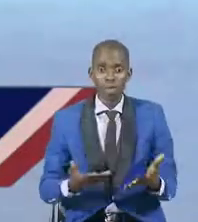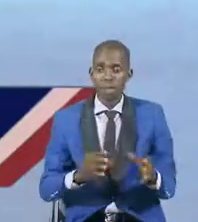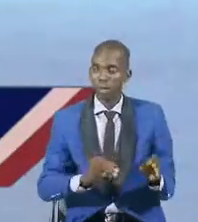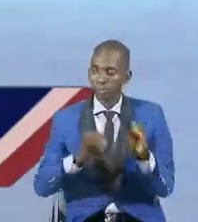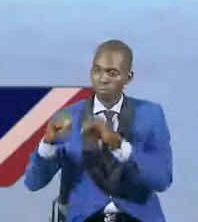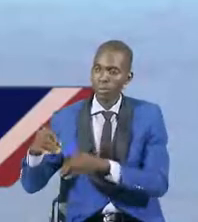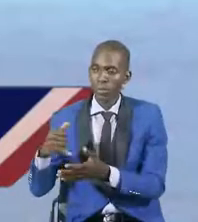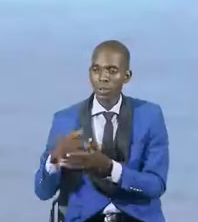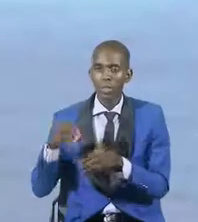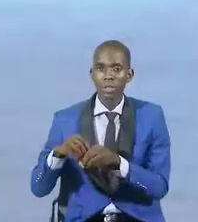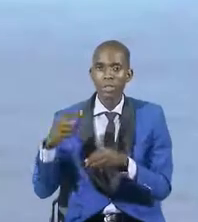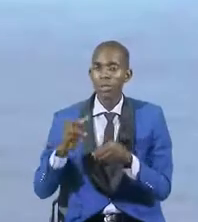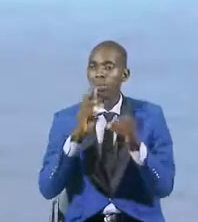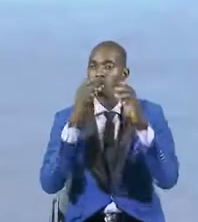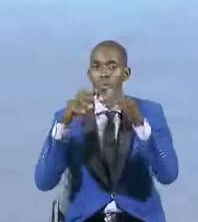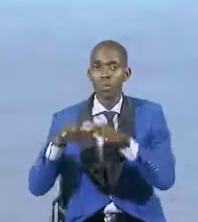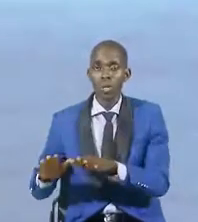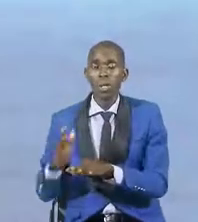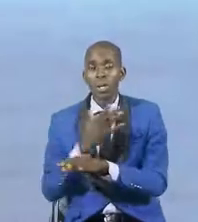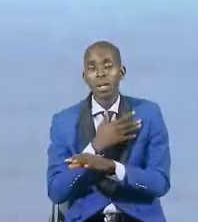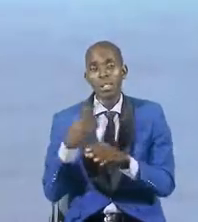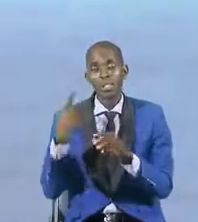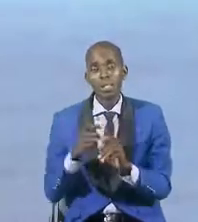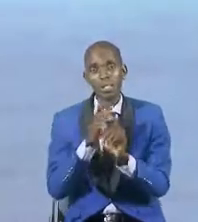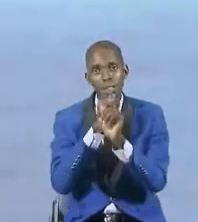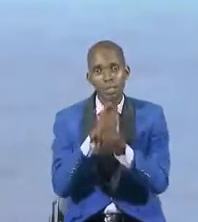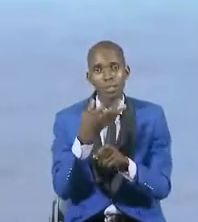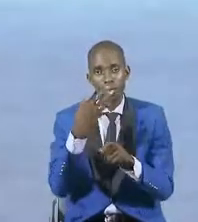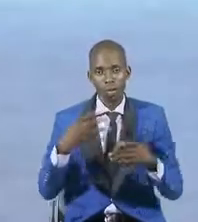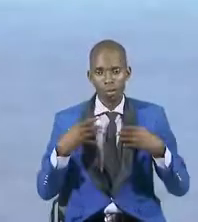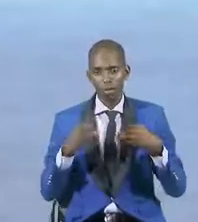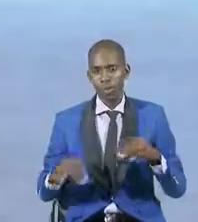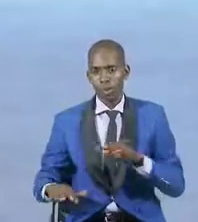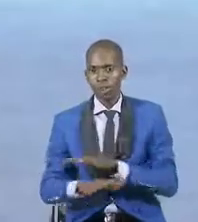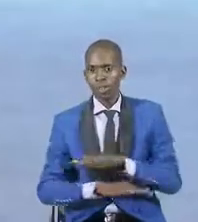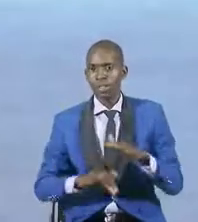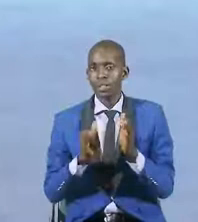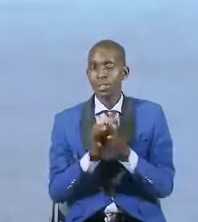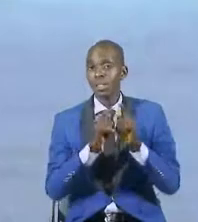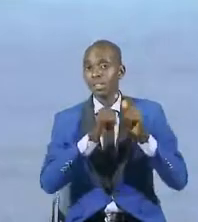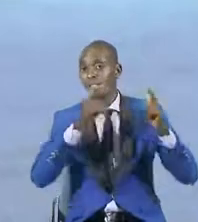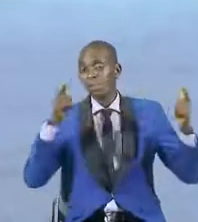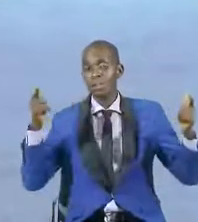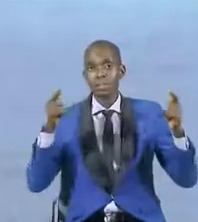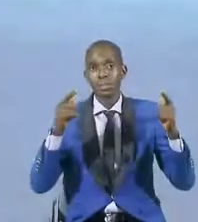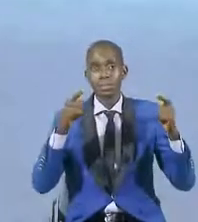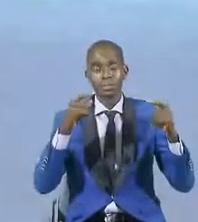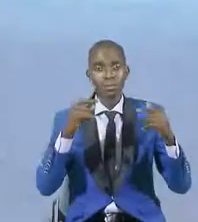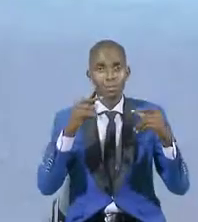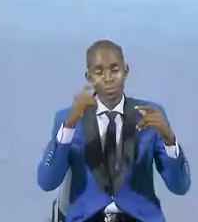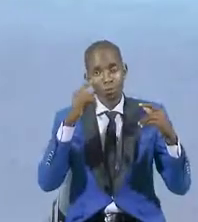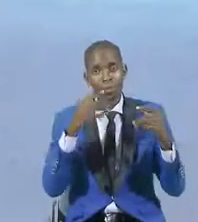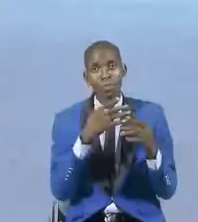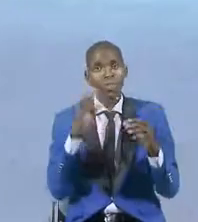déplacer, transporter une montagne et la jeter dans la mer. Oui. Et il y a le don de guérison